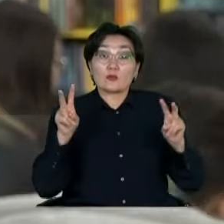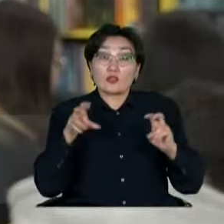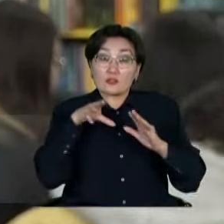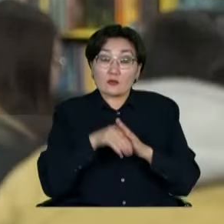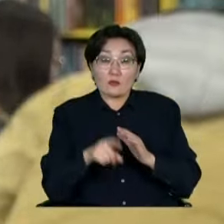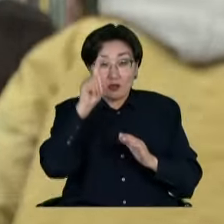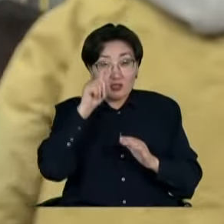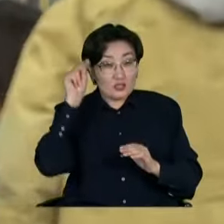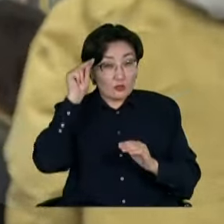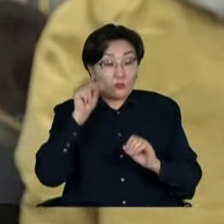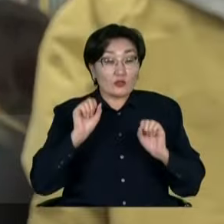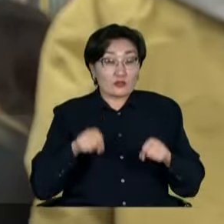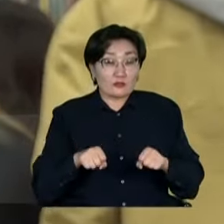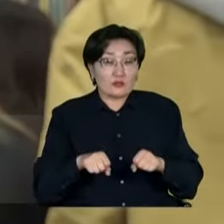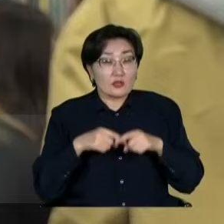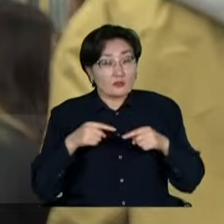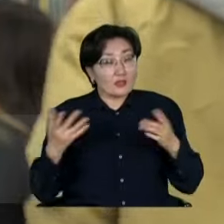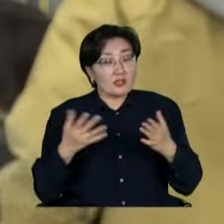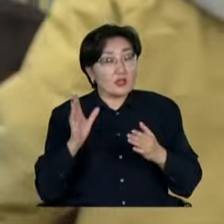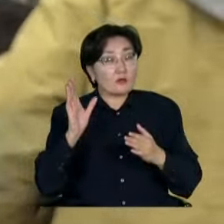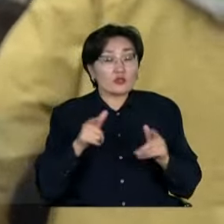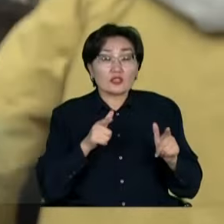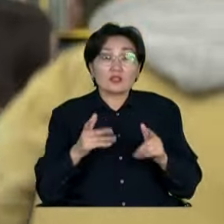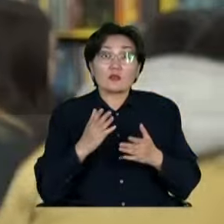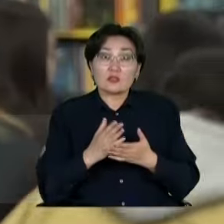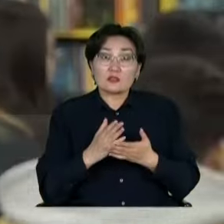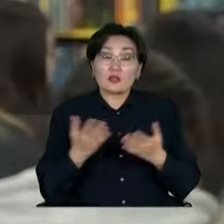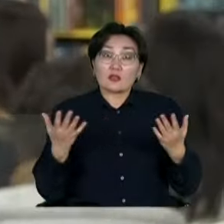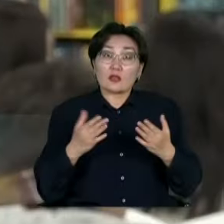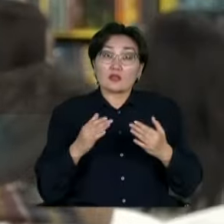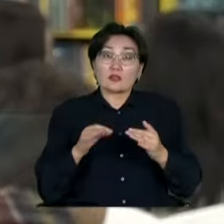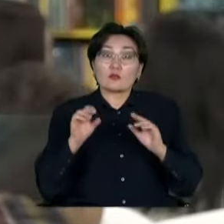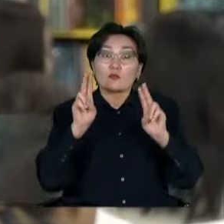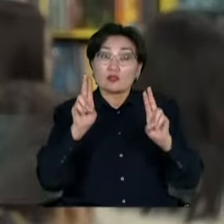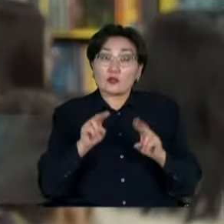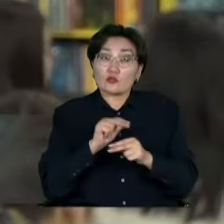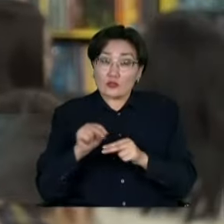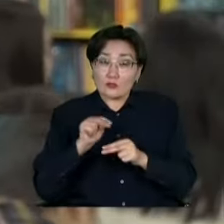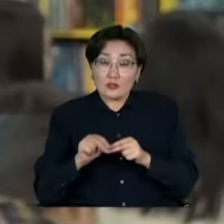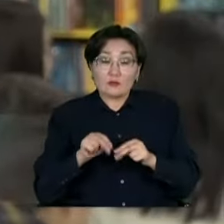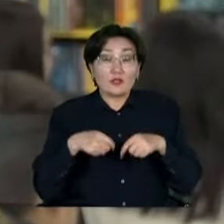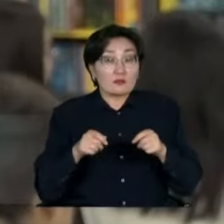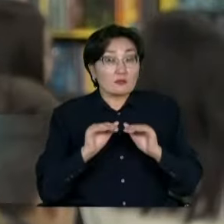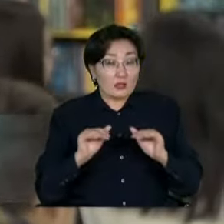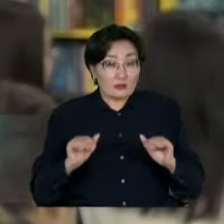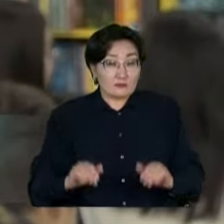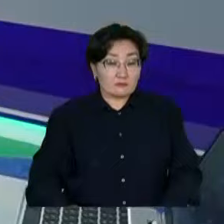меңгеріп шығады да, құндылықтары, қандай болашаққа дайындап жатыр, қандай ұстанымдарды беріп жатыр, міне осы сұрақтардың жауабын алады осы кітаптан.